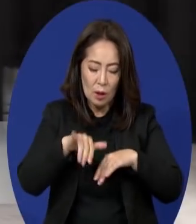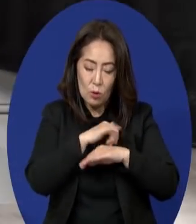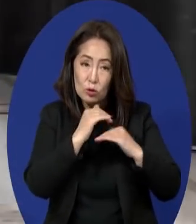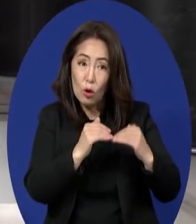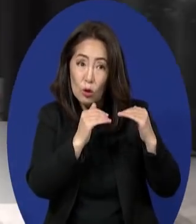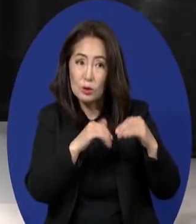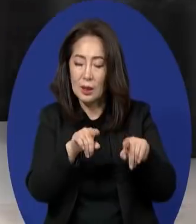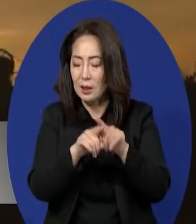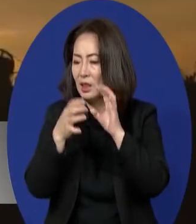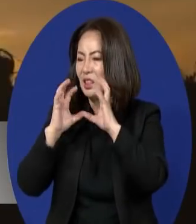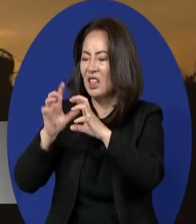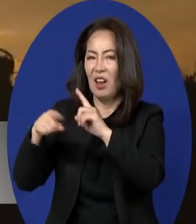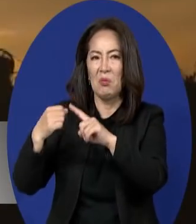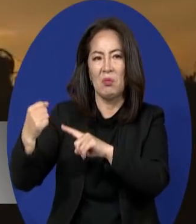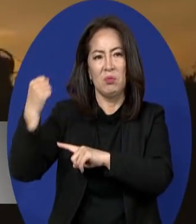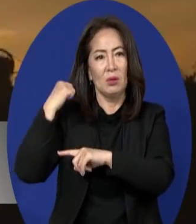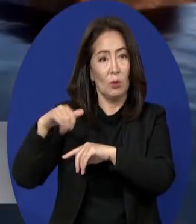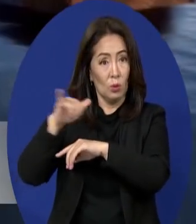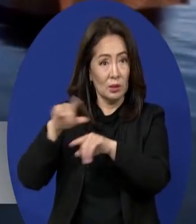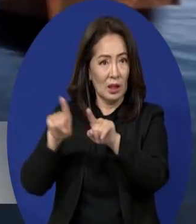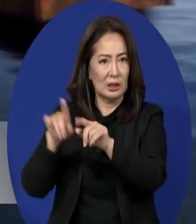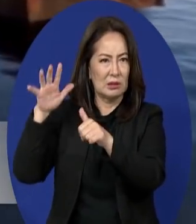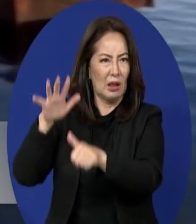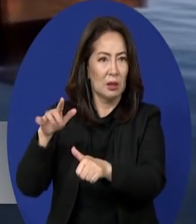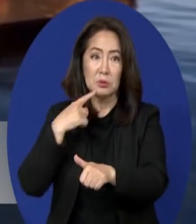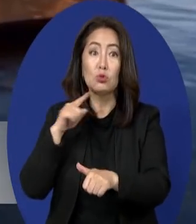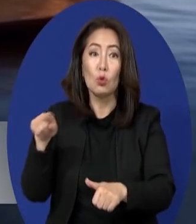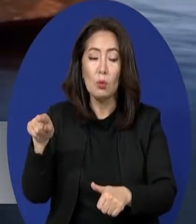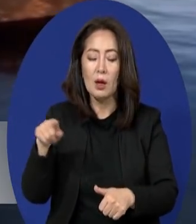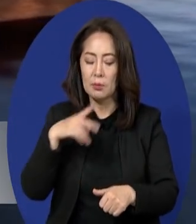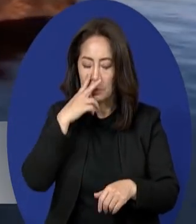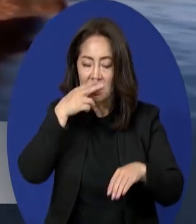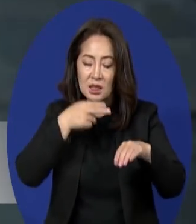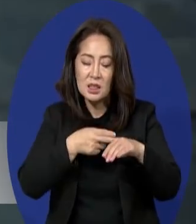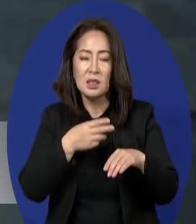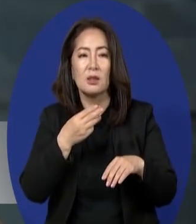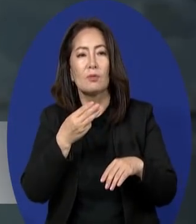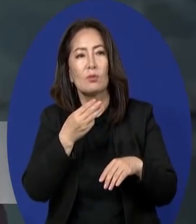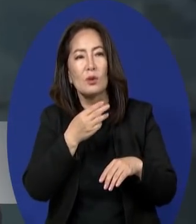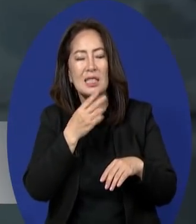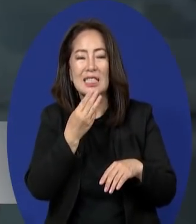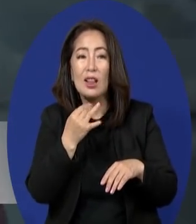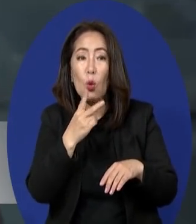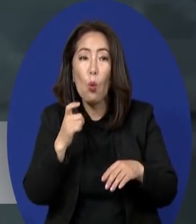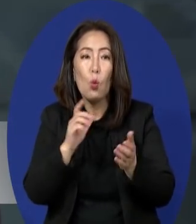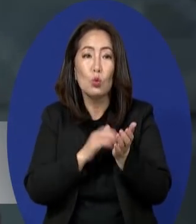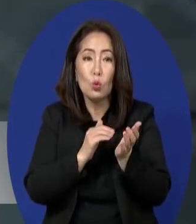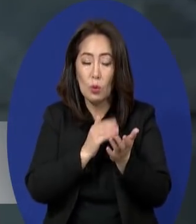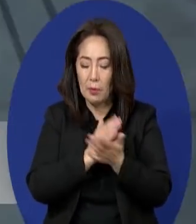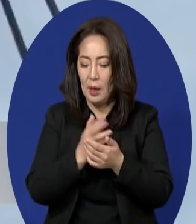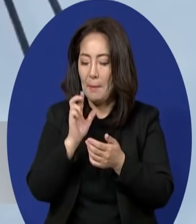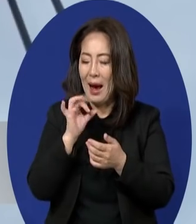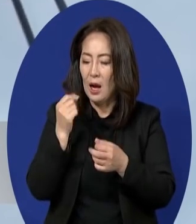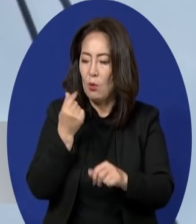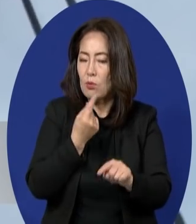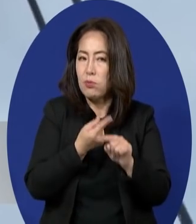дэлхийд эдийн засгаар цойлдог томоохон гүрнүүдийн хүртэл дарамтлах төрөв. Төр шатхууны хомсдол тээврийн зардлын нөлөөгөөр бараа бүтээгдэхүүний үнийн өсөлт,